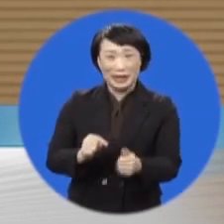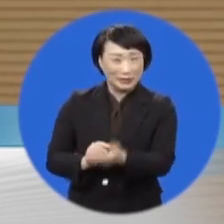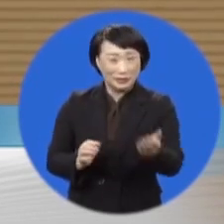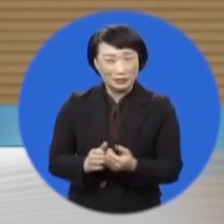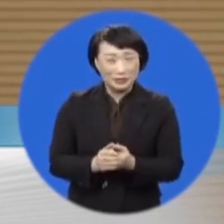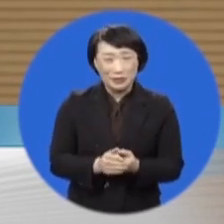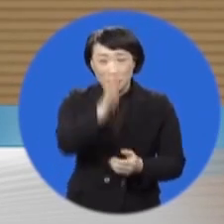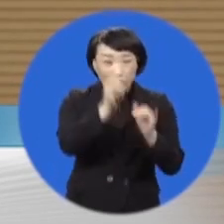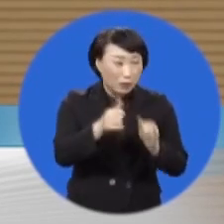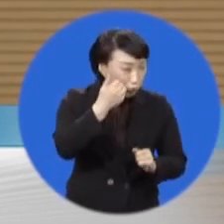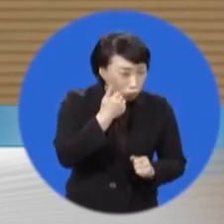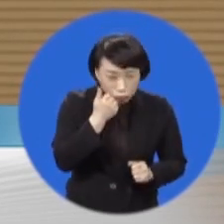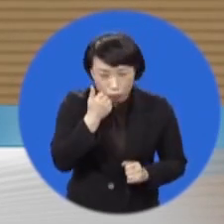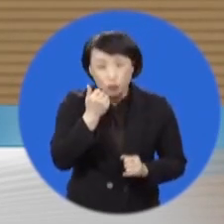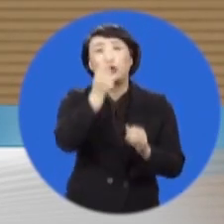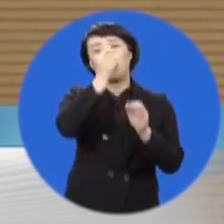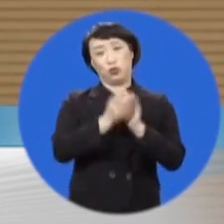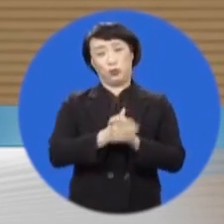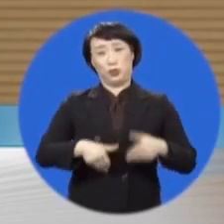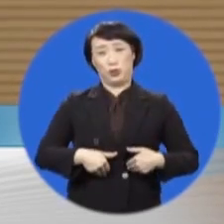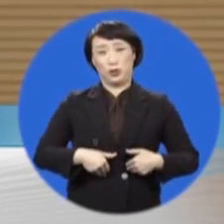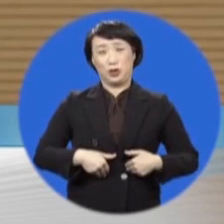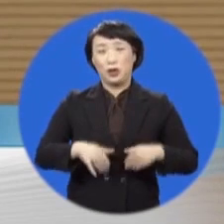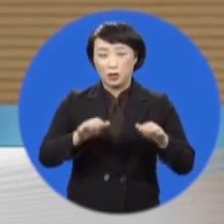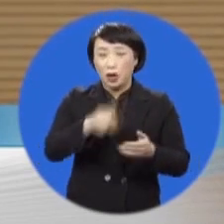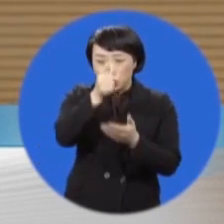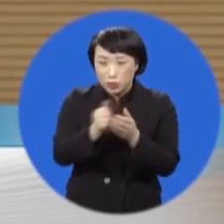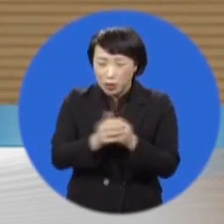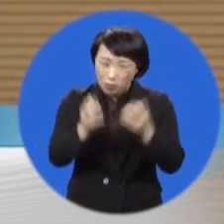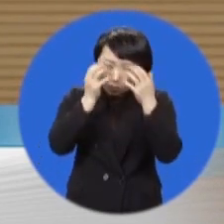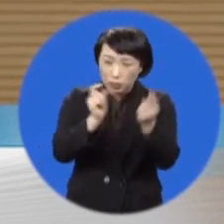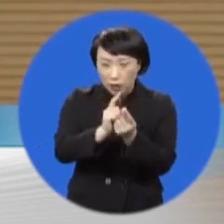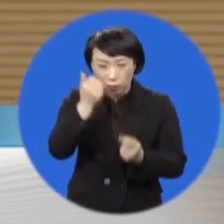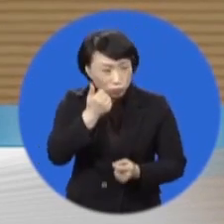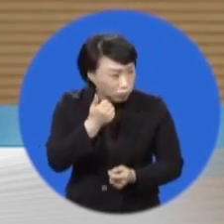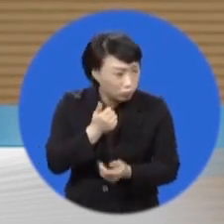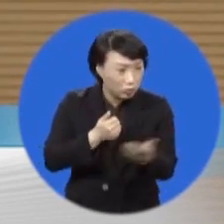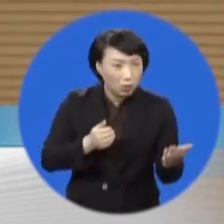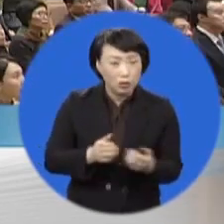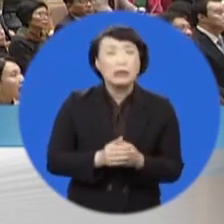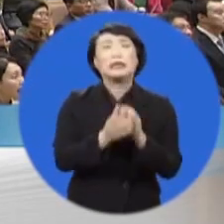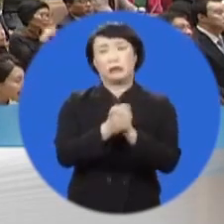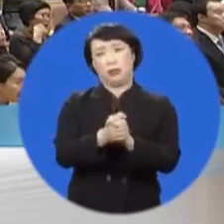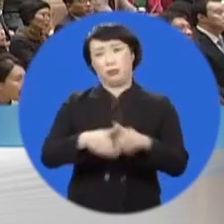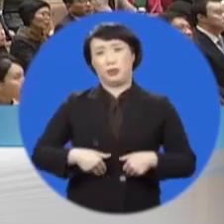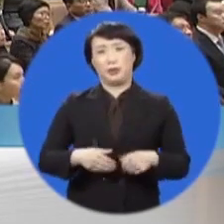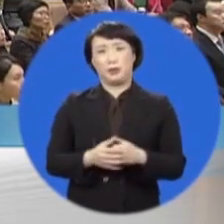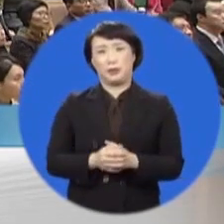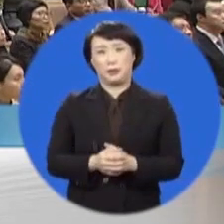아 정든 자가 있느냐 키도 예 쥐띠 미 고통 당한 앉아 있느냐 기도해